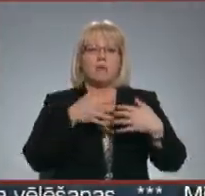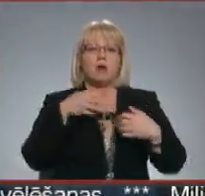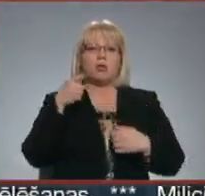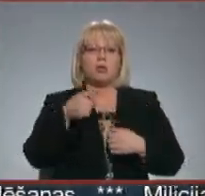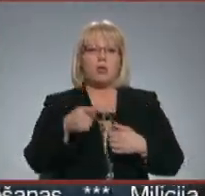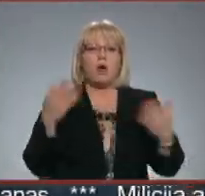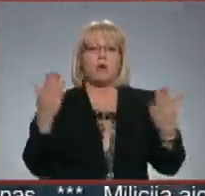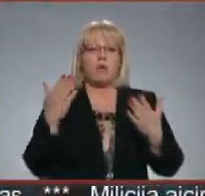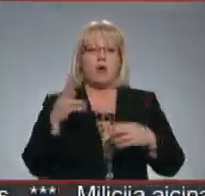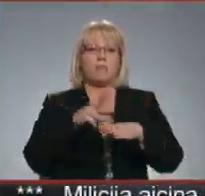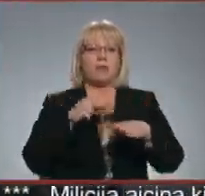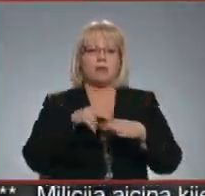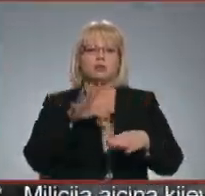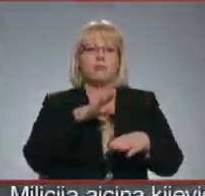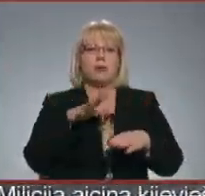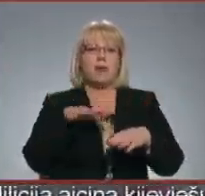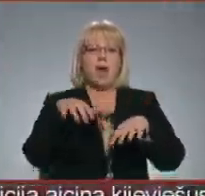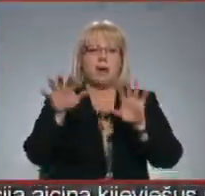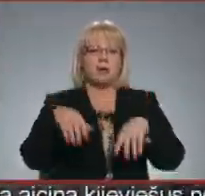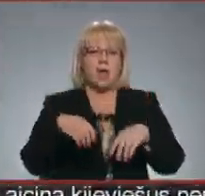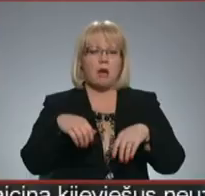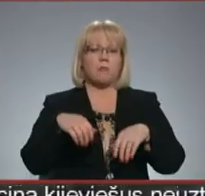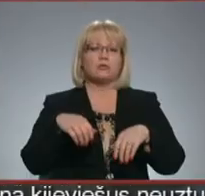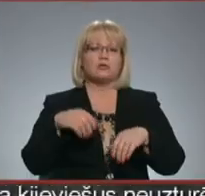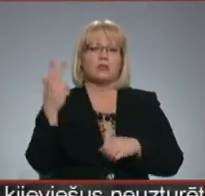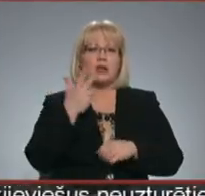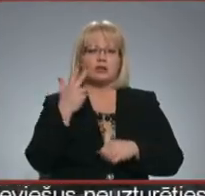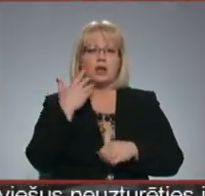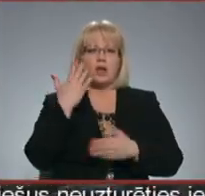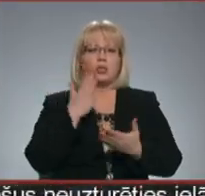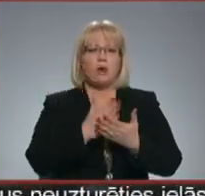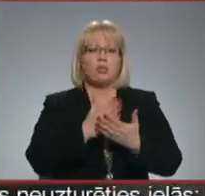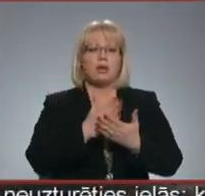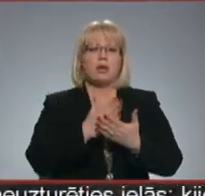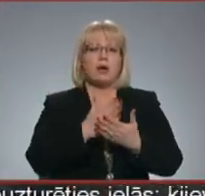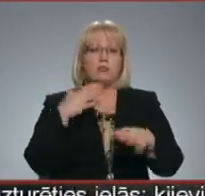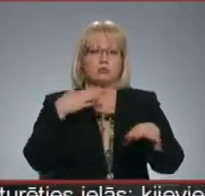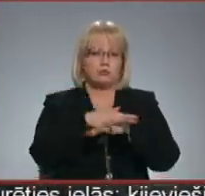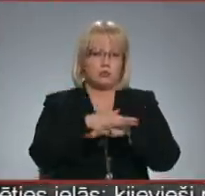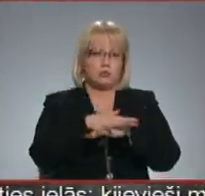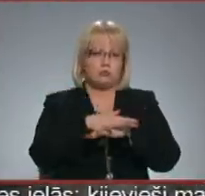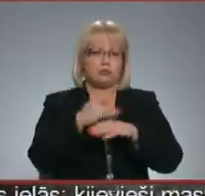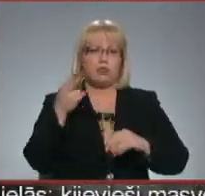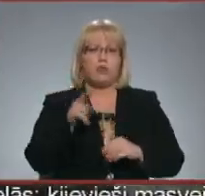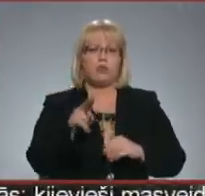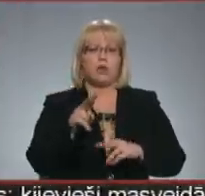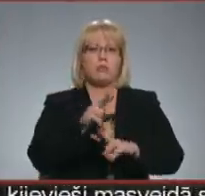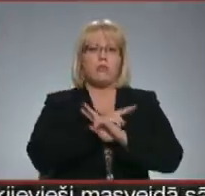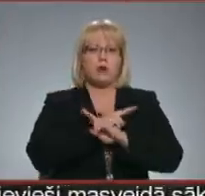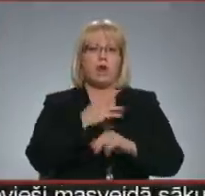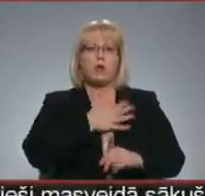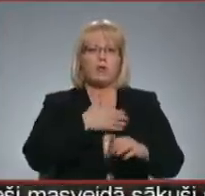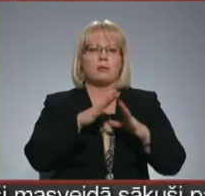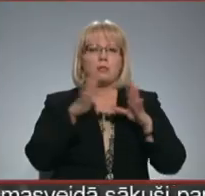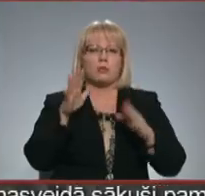ko miliči viņiem bija atņēmuši trešdien, kad notika lielais uzbrukums un kad bojā gāja ļoti